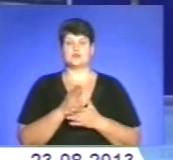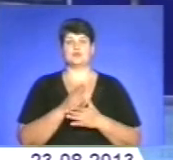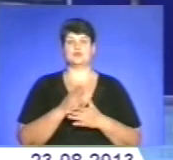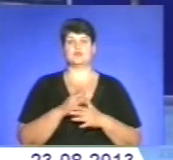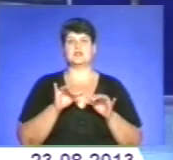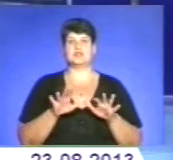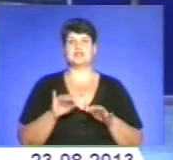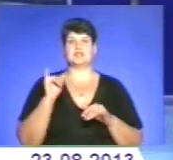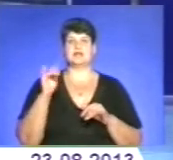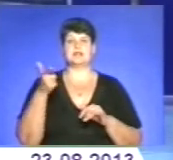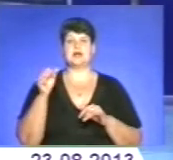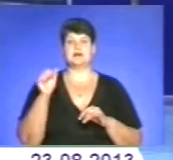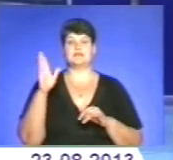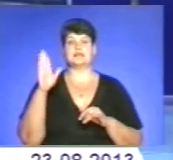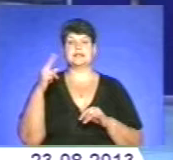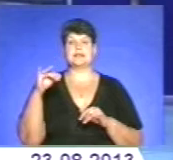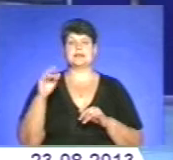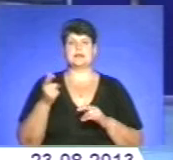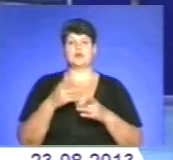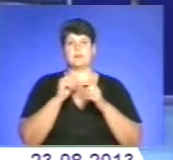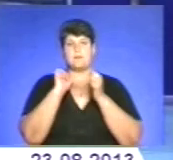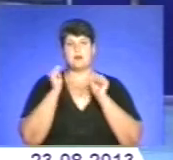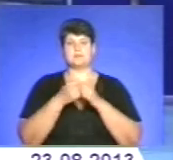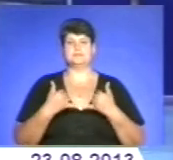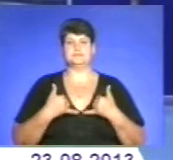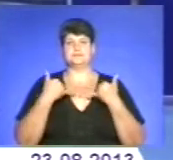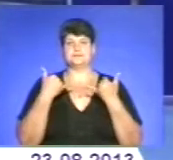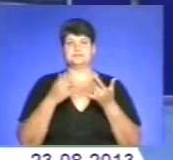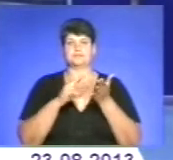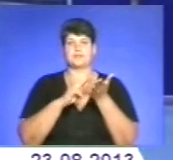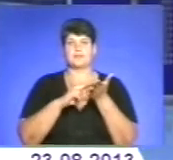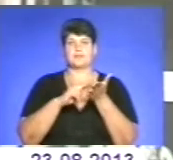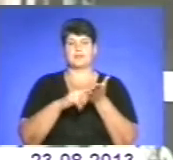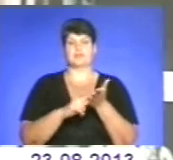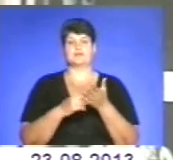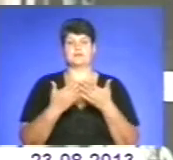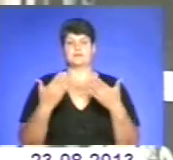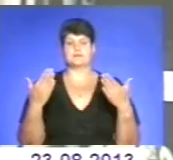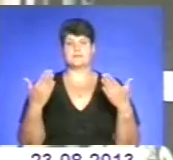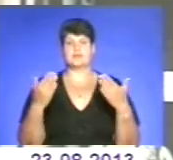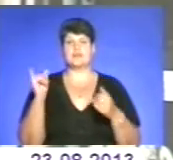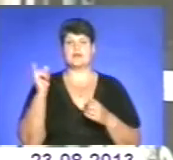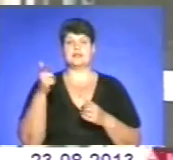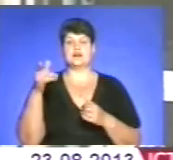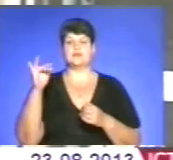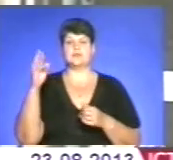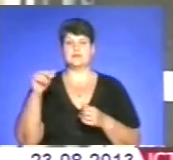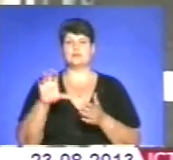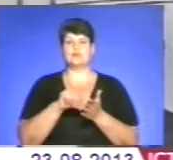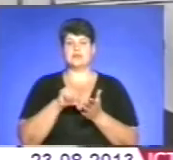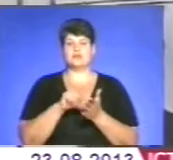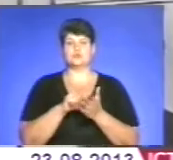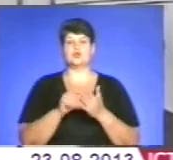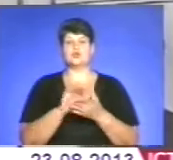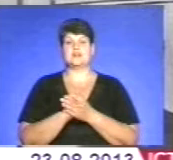Гавдиди. Його пам'яті присвятили філателістичну виставку в обласній раді. Іван Гавдида був членом товариства